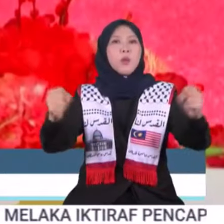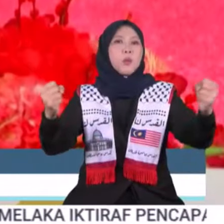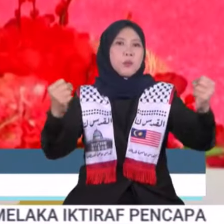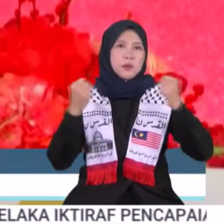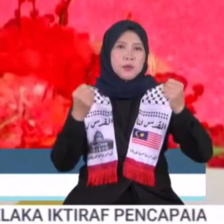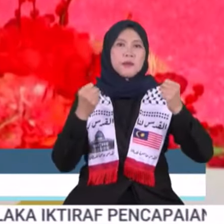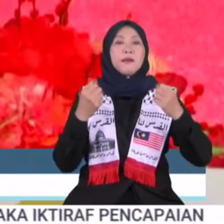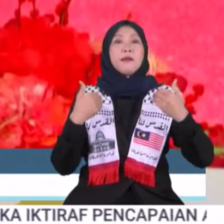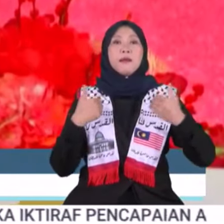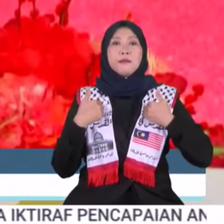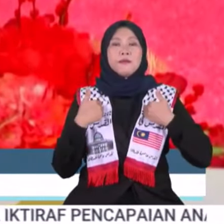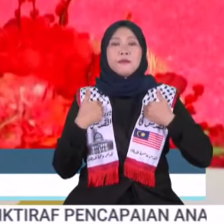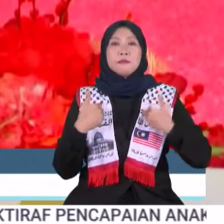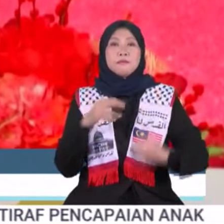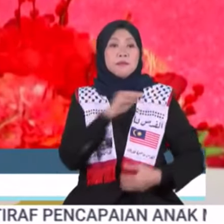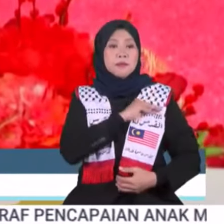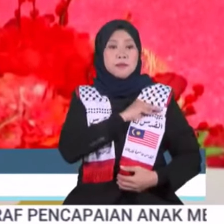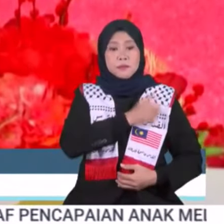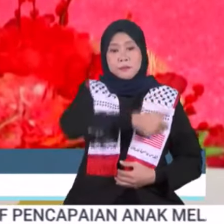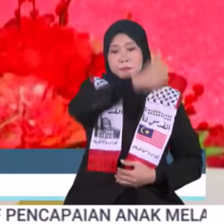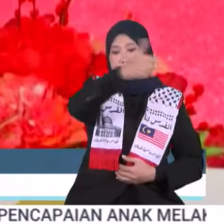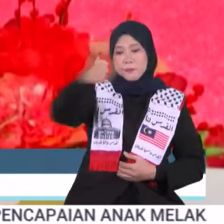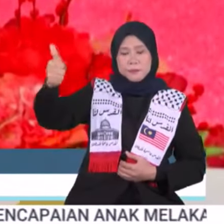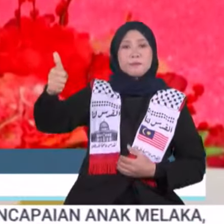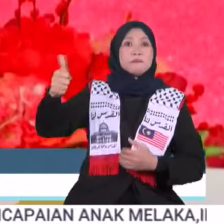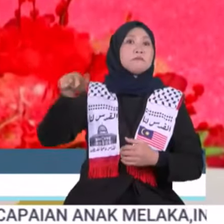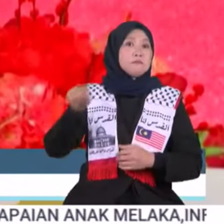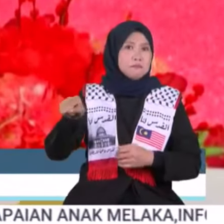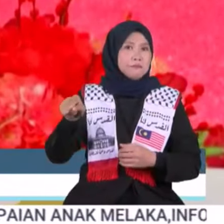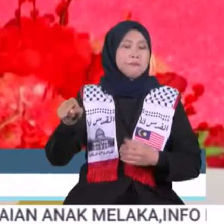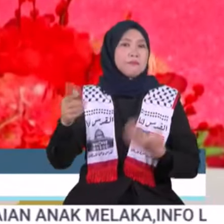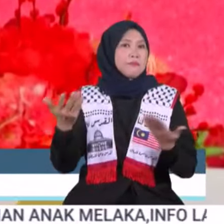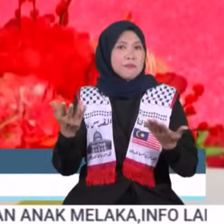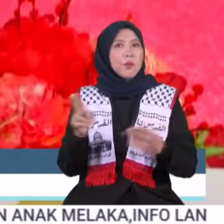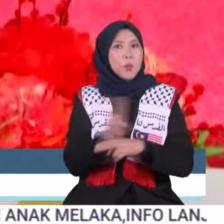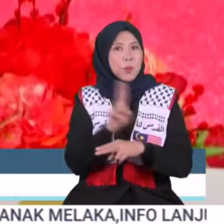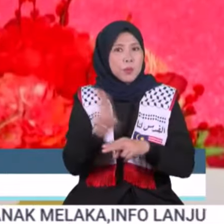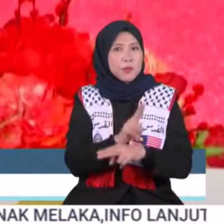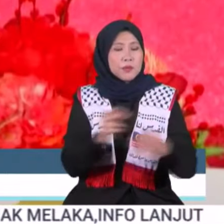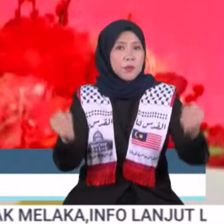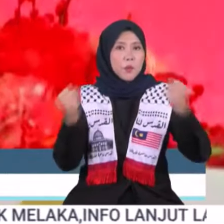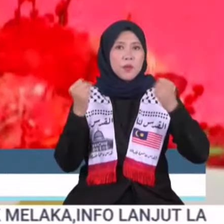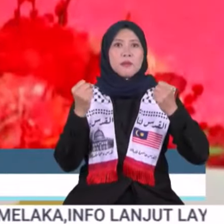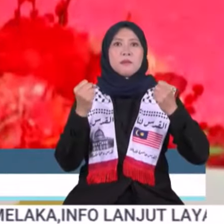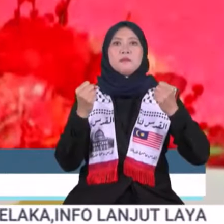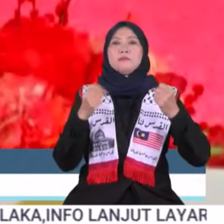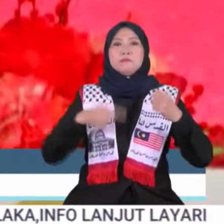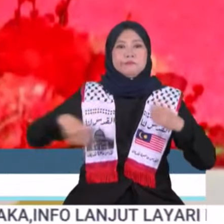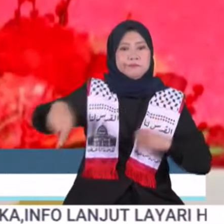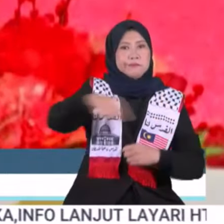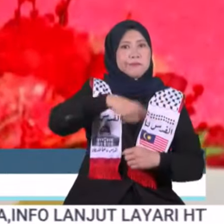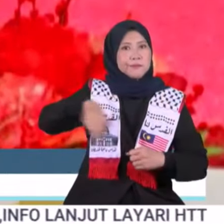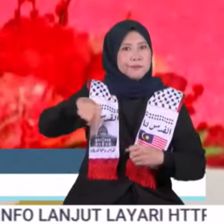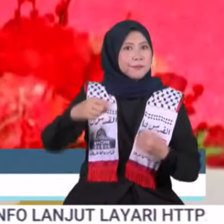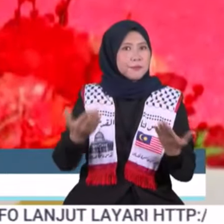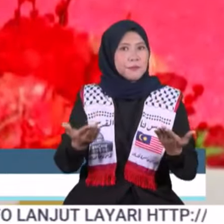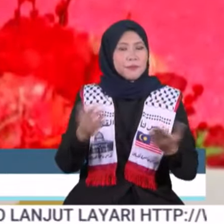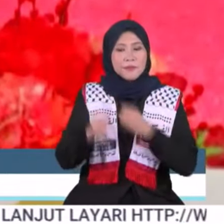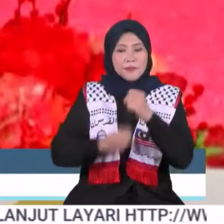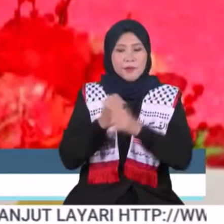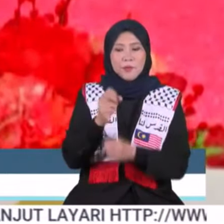ada kekuatan du per3 dalam kerajaan dan kita gunakan kekuatan tahun ini